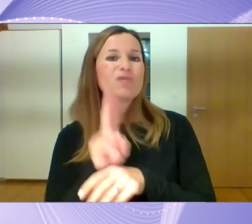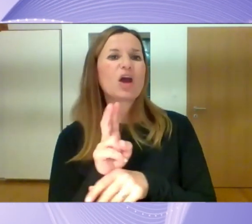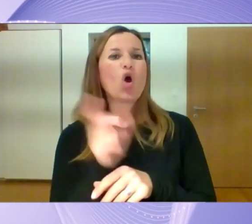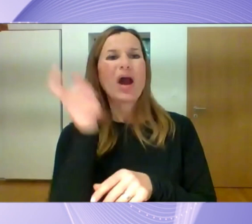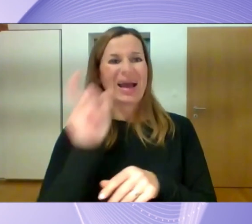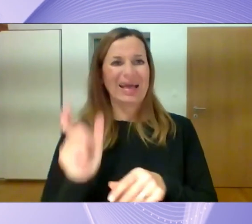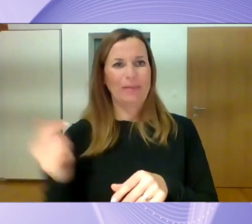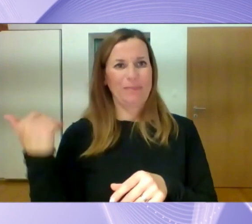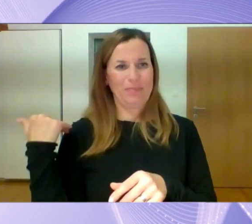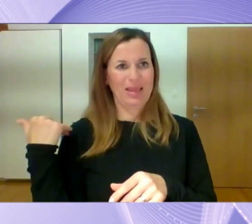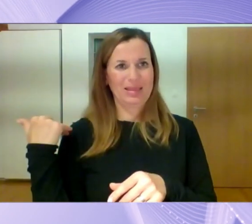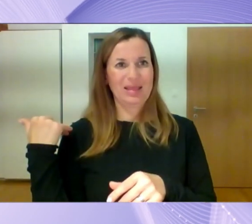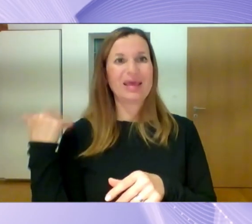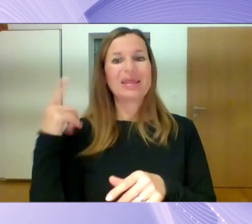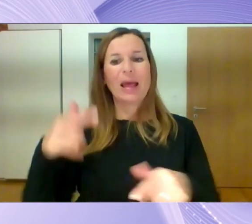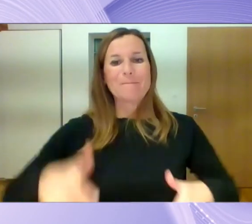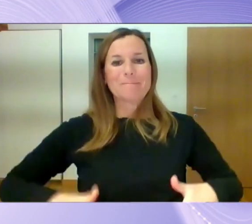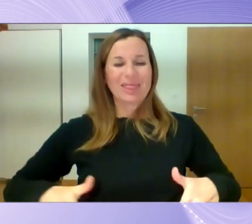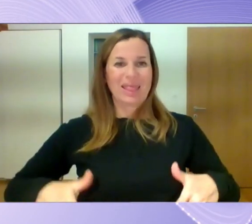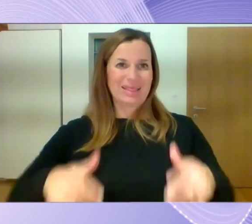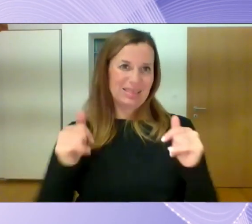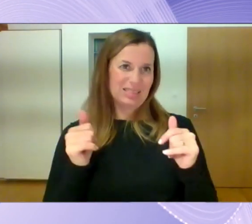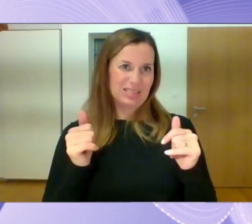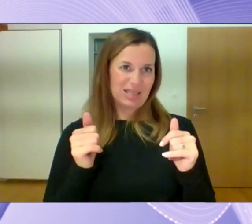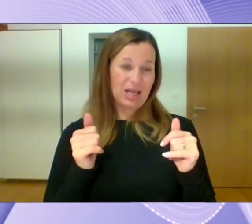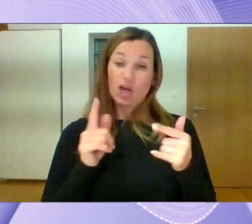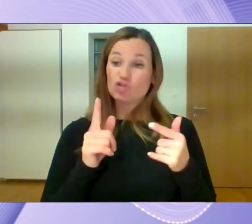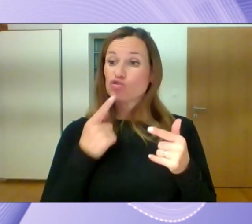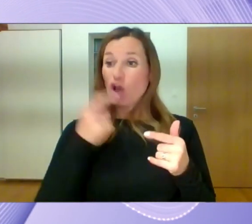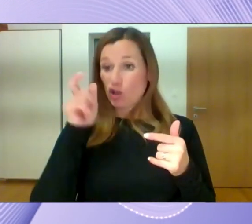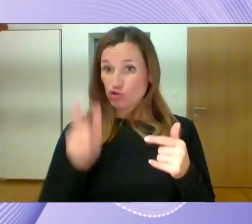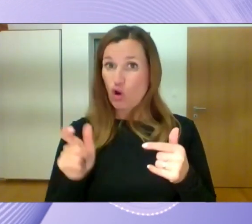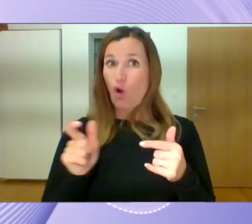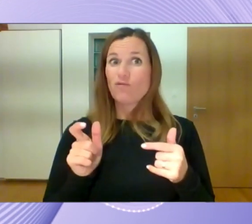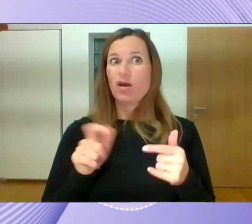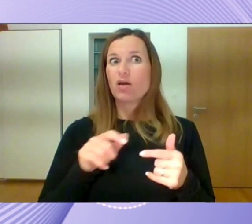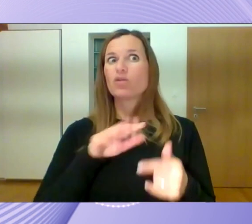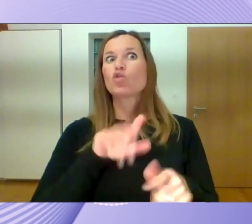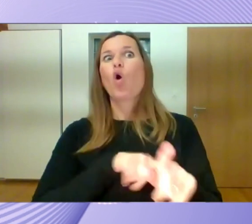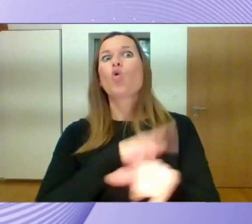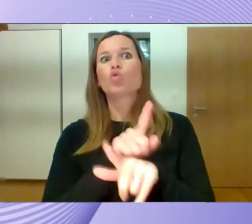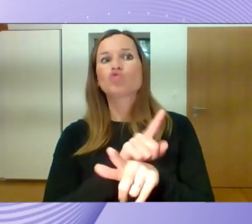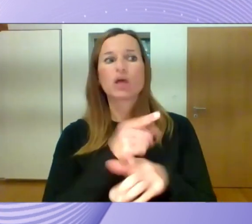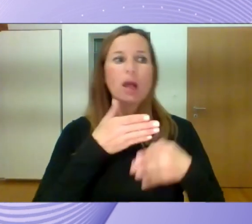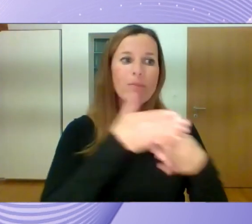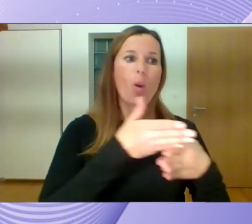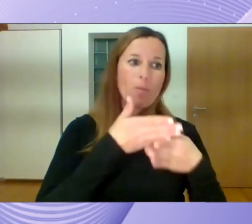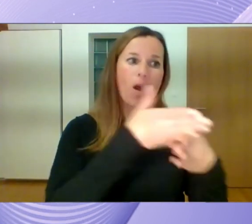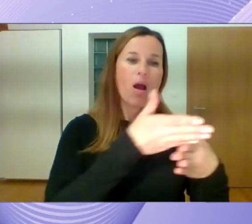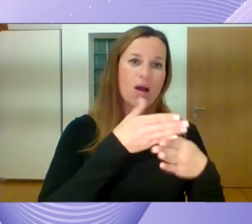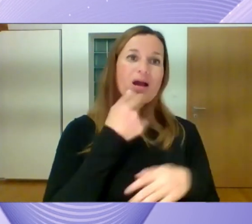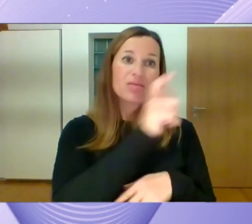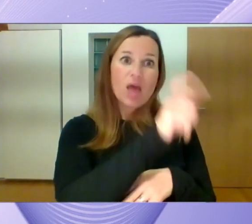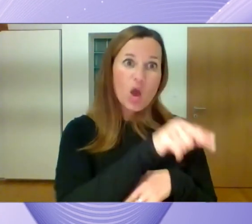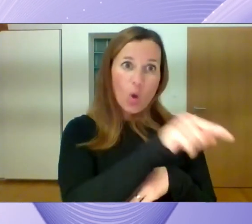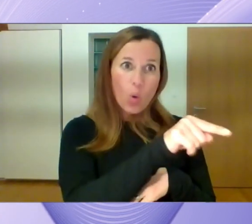medenično dno. Ker veste, kadar človek dalj časa nekoga, ki je težji, premika, kar se začne velikokrat dogajati, je